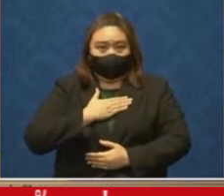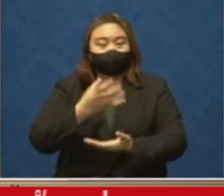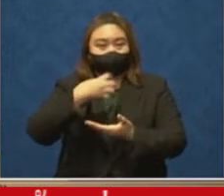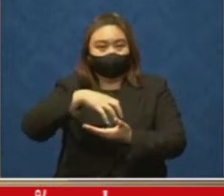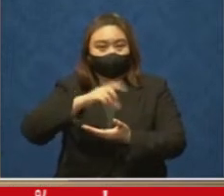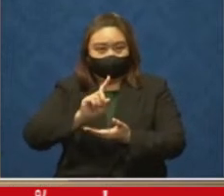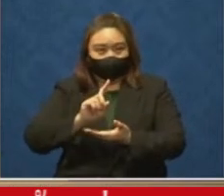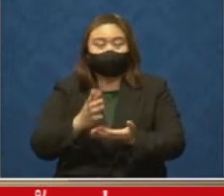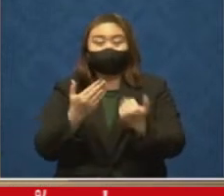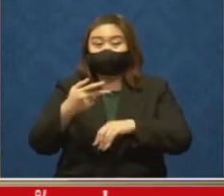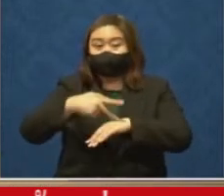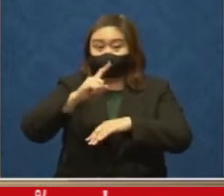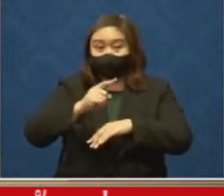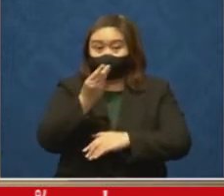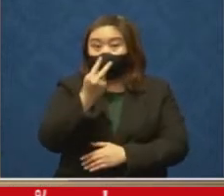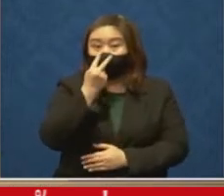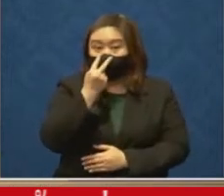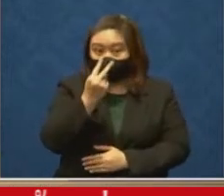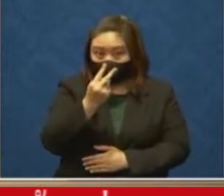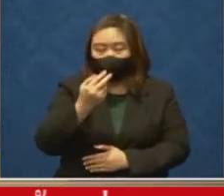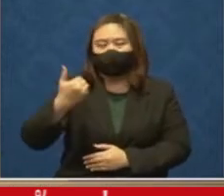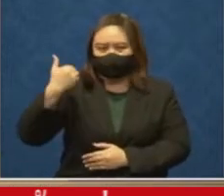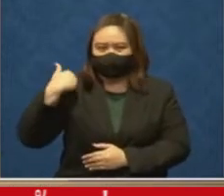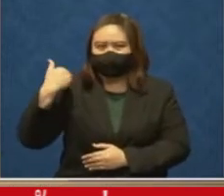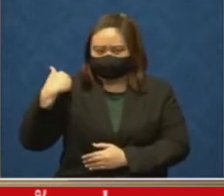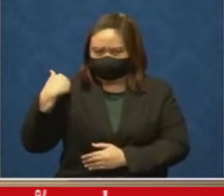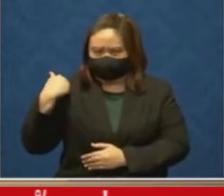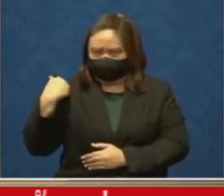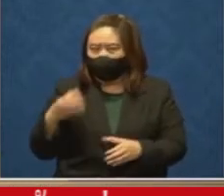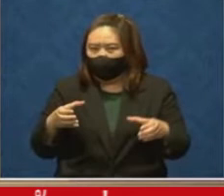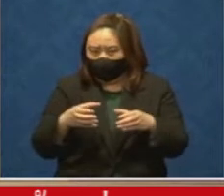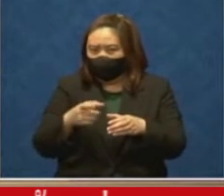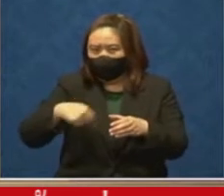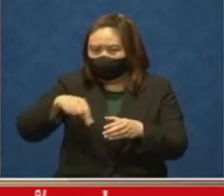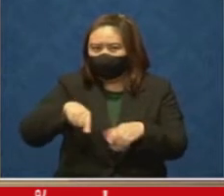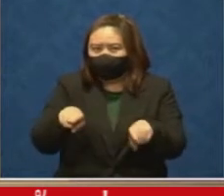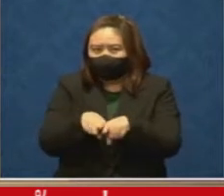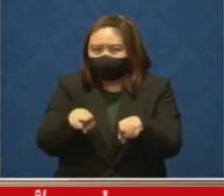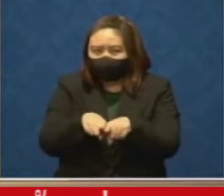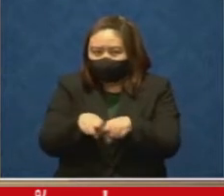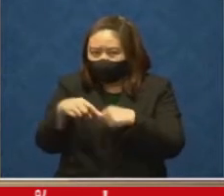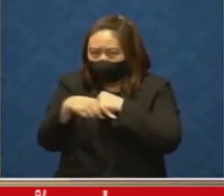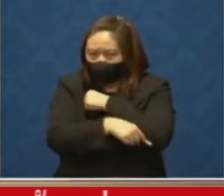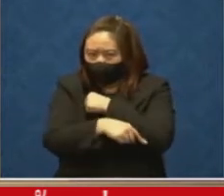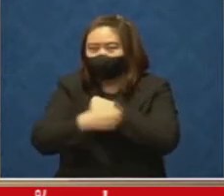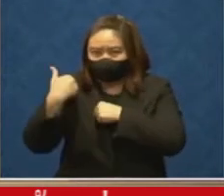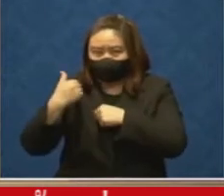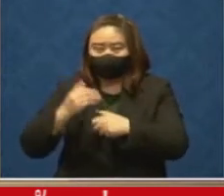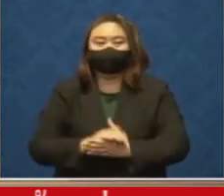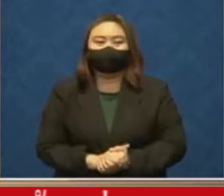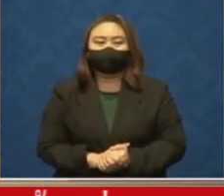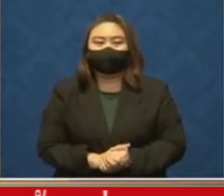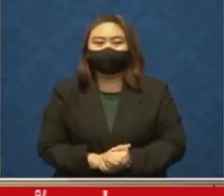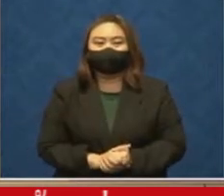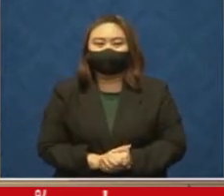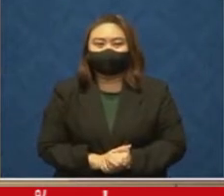ว่า sovereignty ท่ประทานลองดูสิ์ วามัมีขบวนการเอ Nokia ครัสวมถังครับ ขอ spongos คลต่อไป